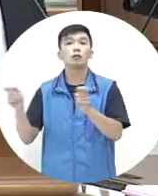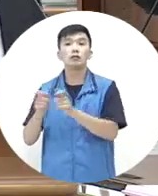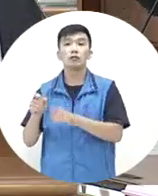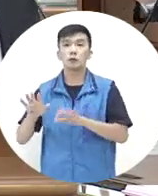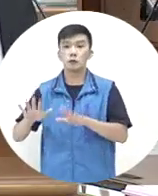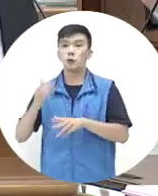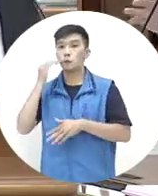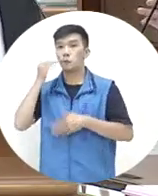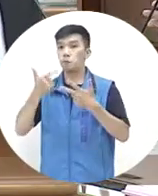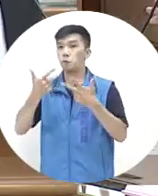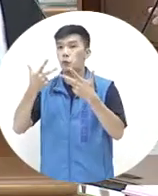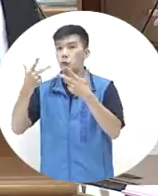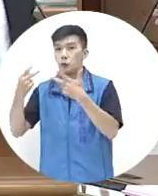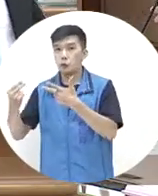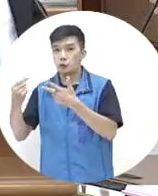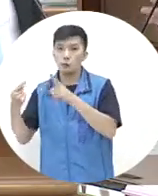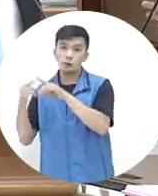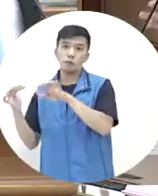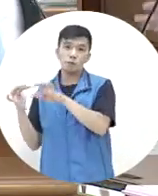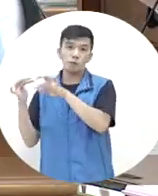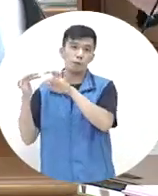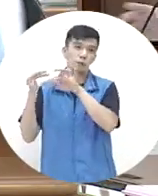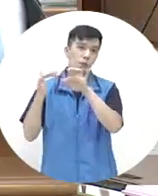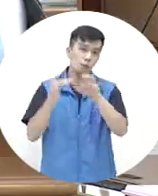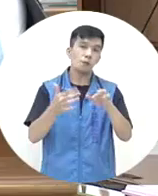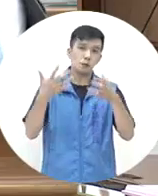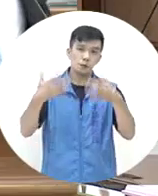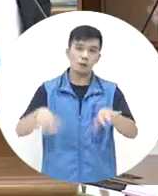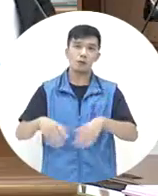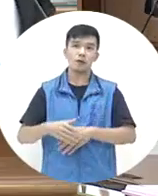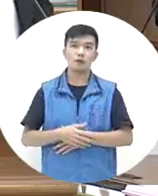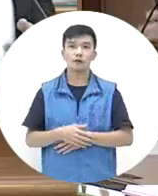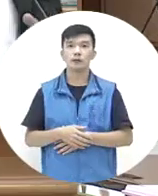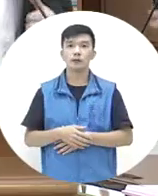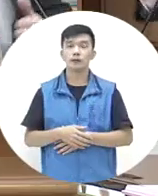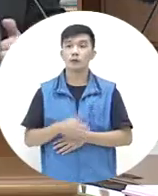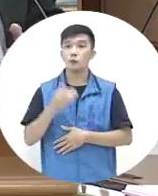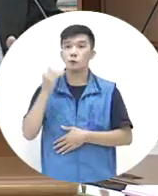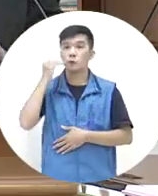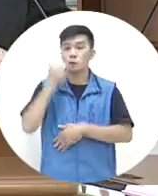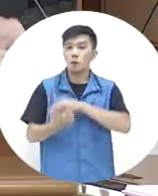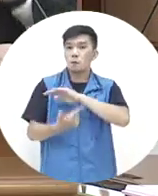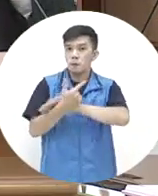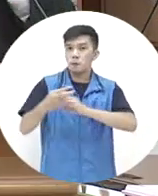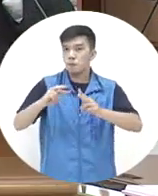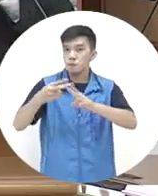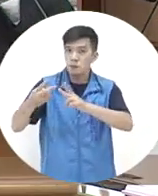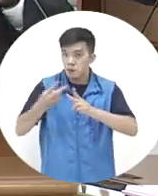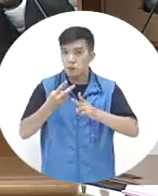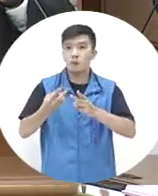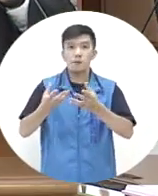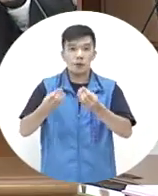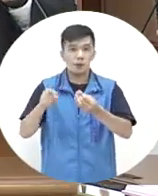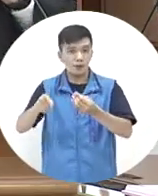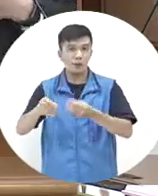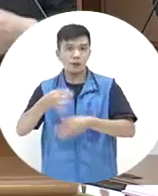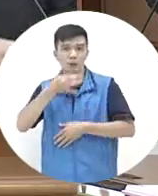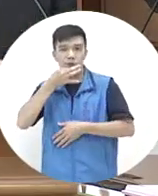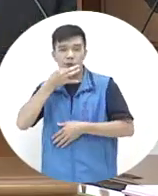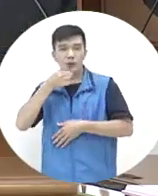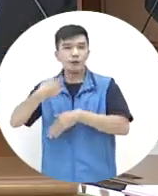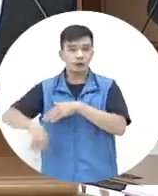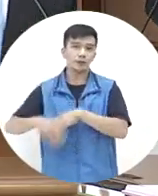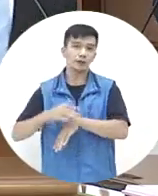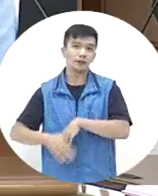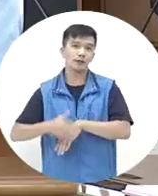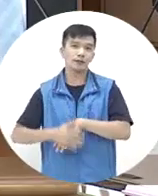吼，非常非常多的大朋友小朋友都去那边玩啊！如果不赶快处理，其实会有安全的疑虑。所以拜托市长吼，看